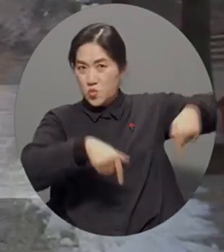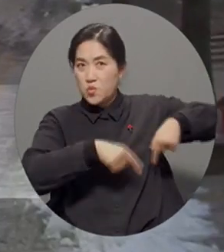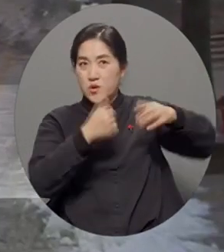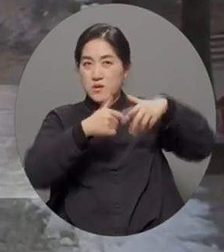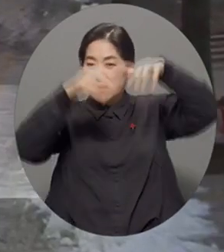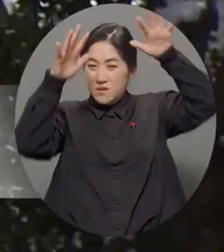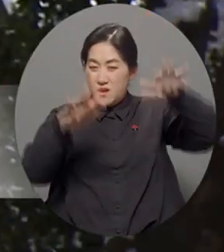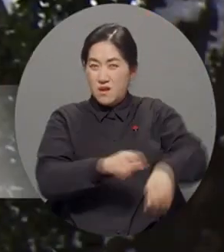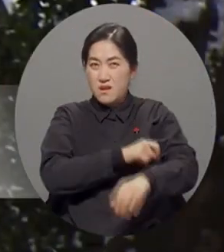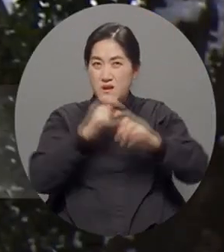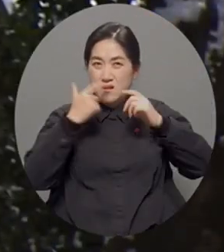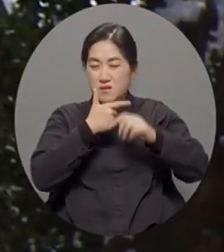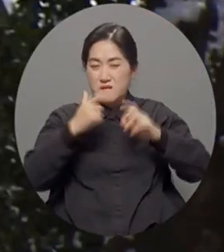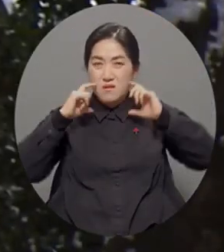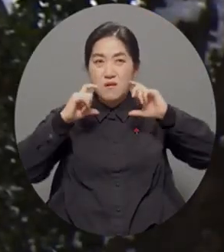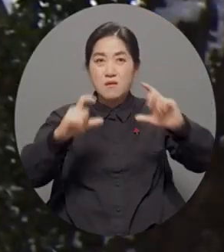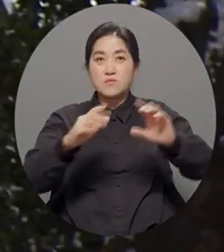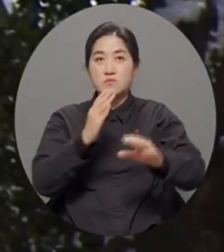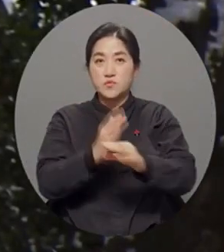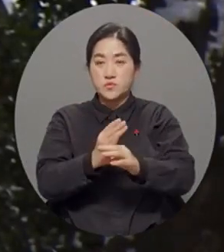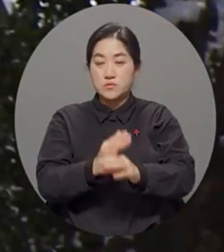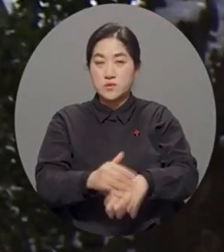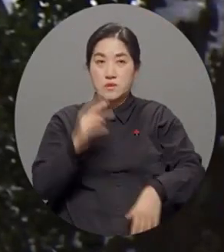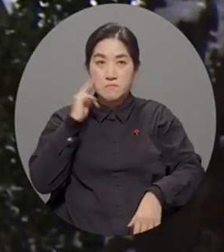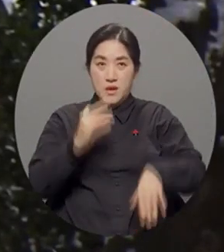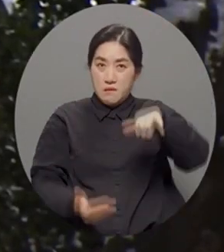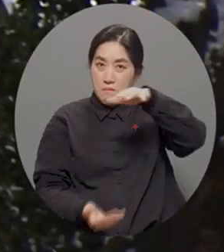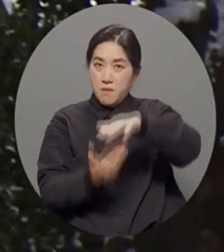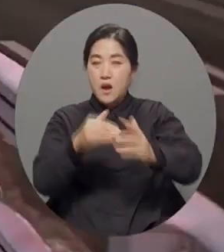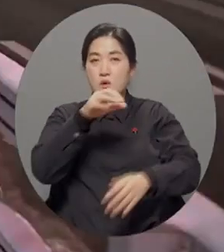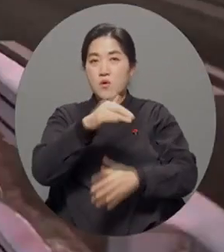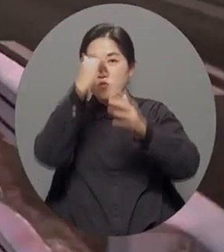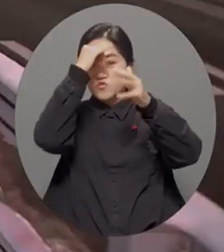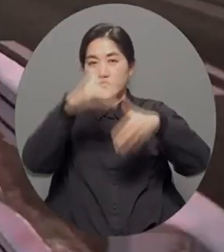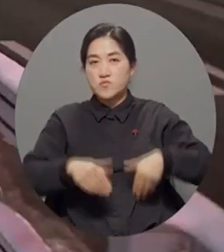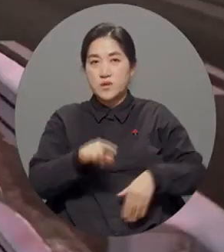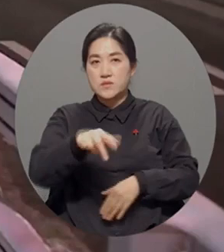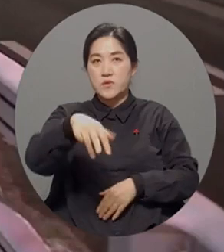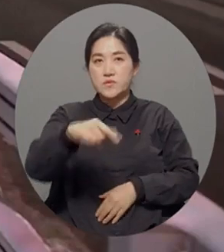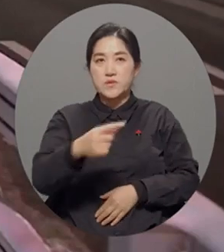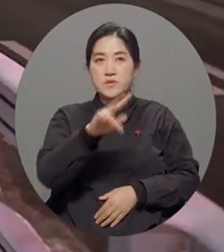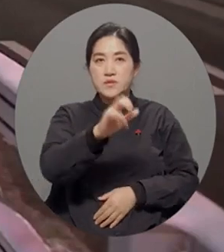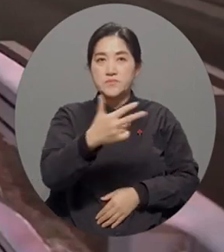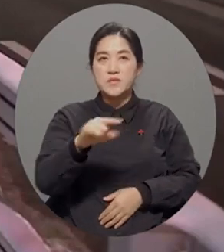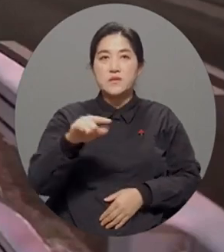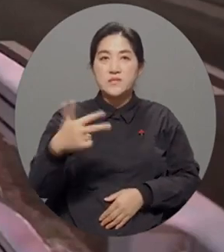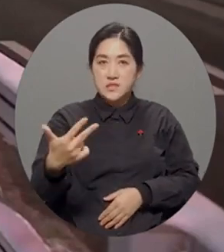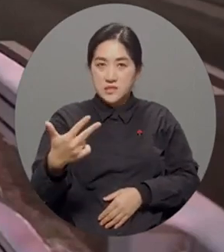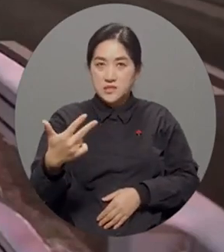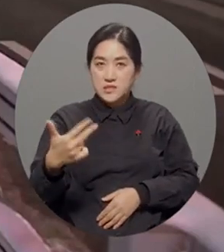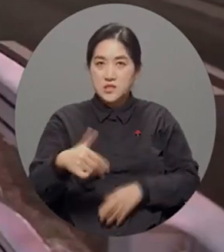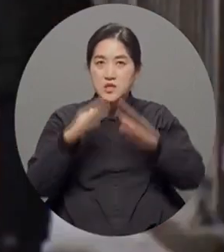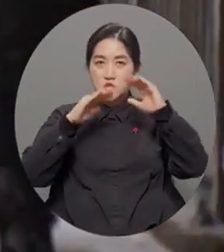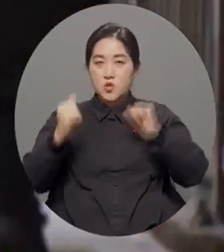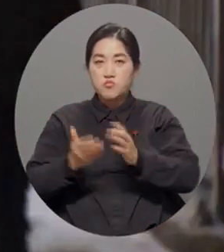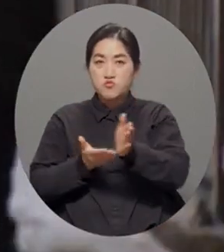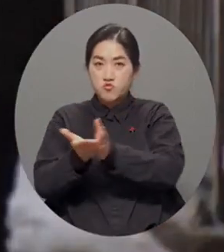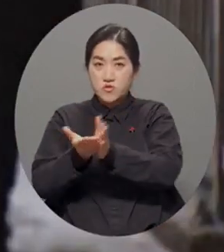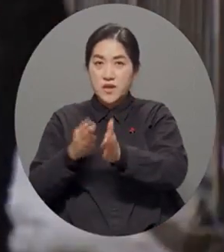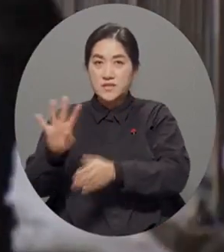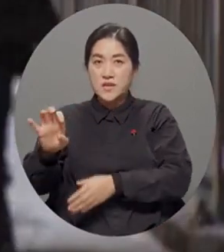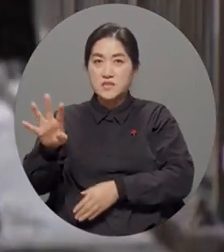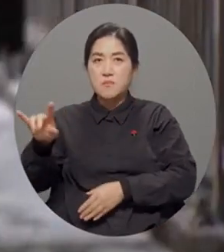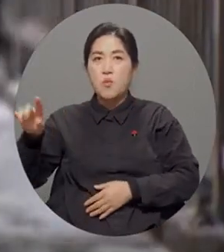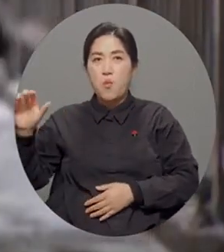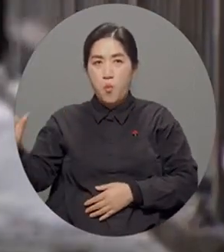경보가 내려져 있습니다. 지역별로 많이 내린 곳을 보면 충남 서천에 27.7cm, 전북 군산